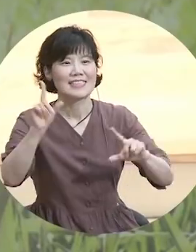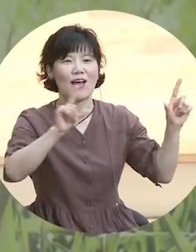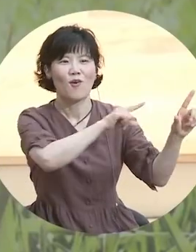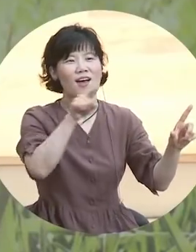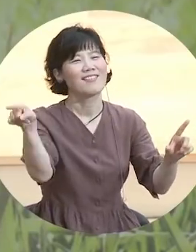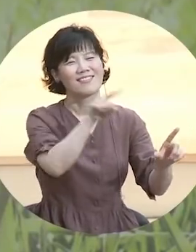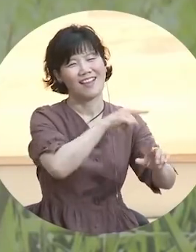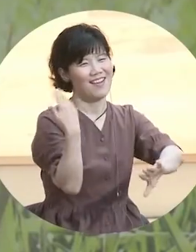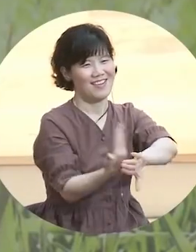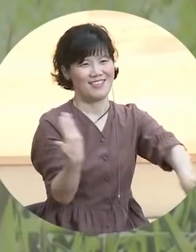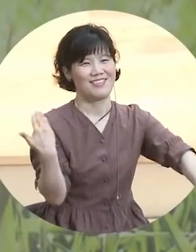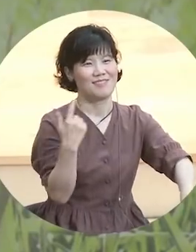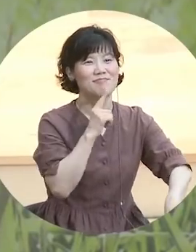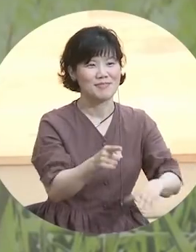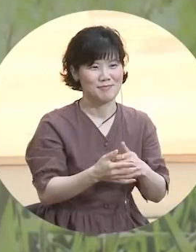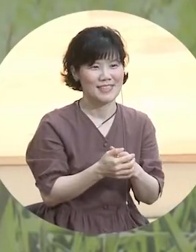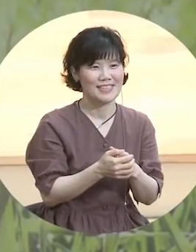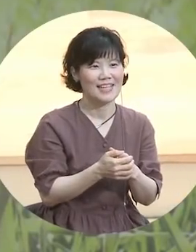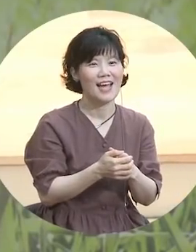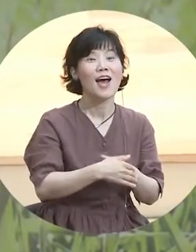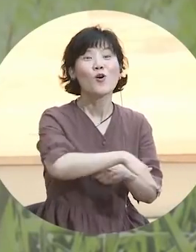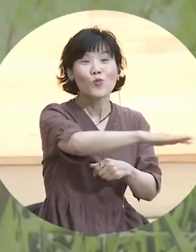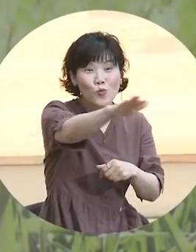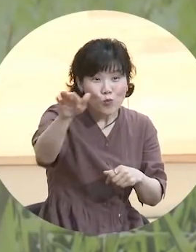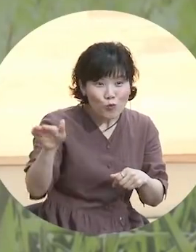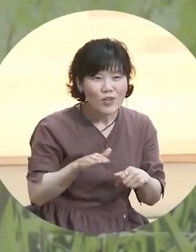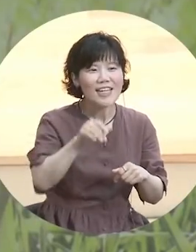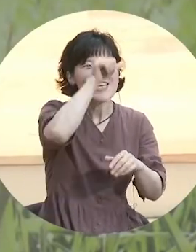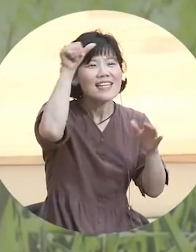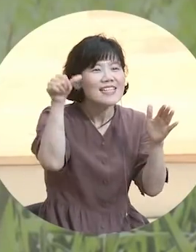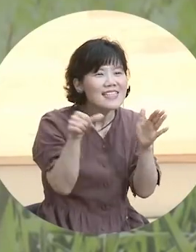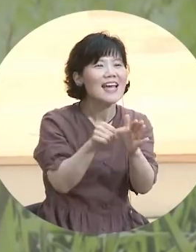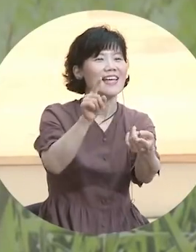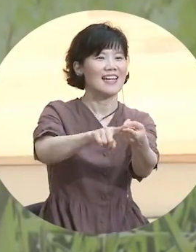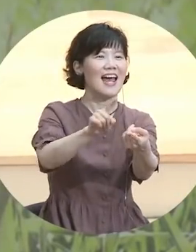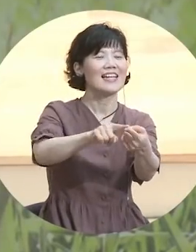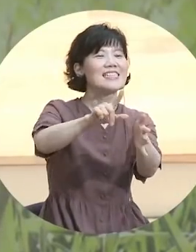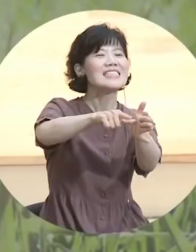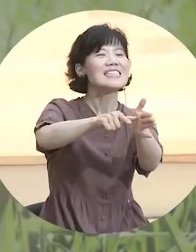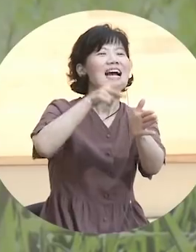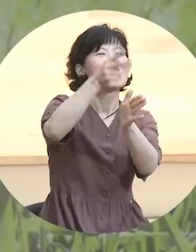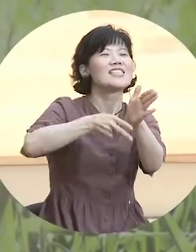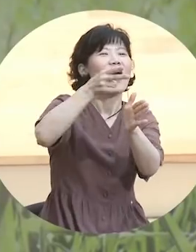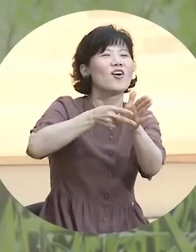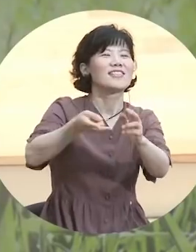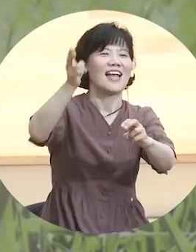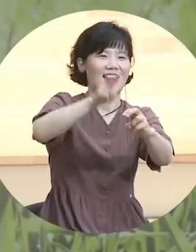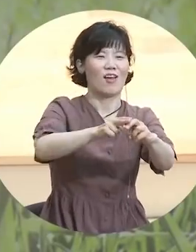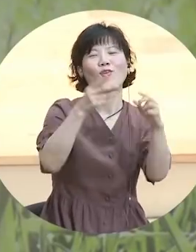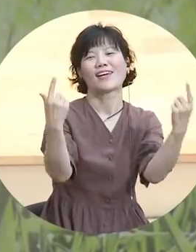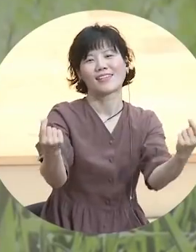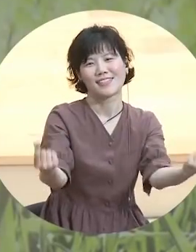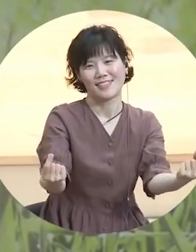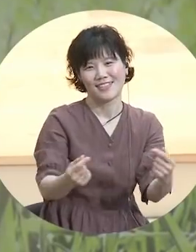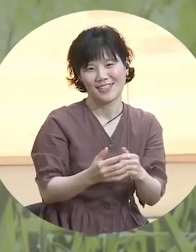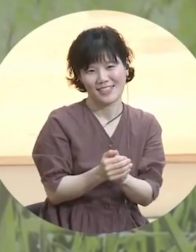완전히 달라질 거예요. 여러분, 우리는 인생이라는 시간 열차를 타고 있다고 해도 과언이